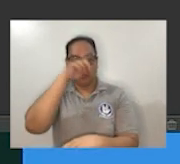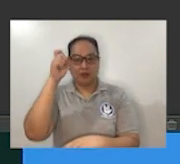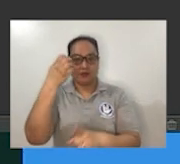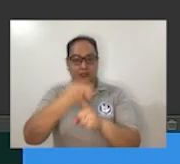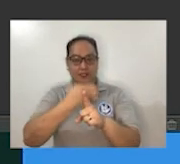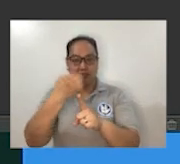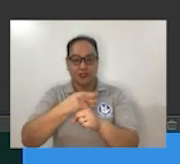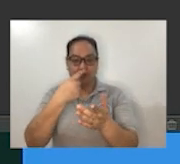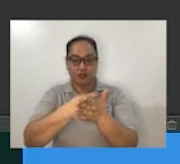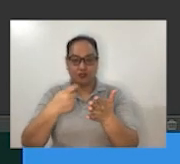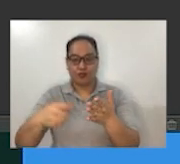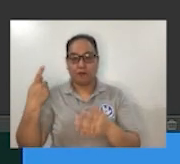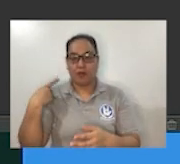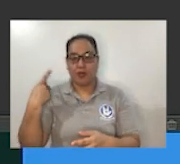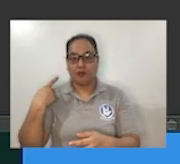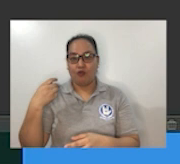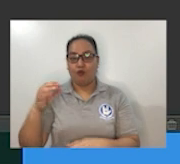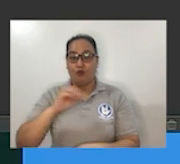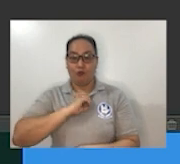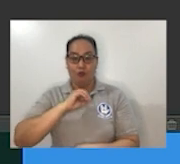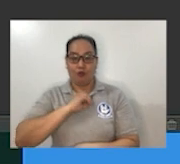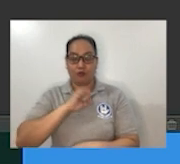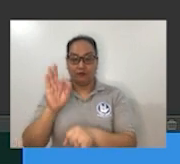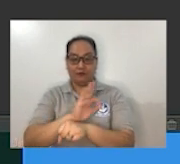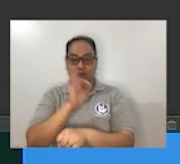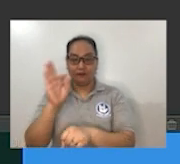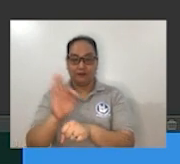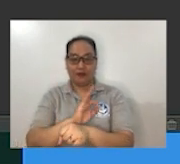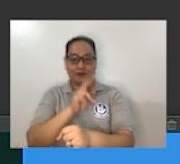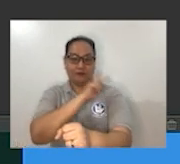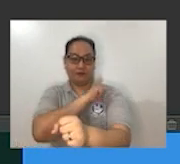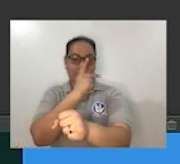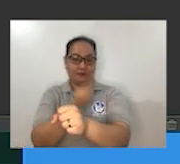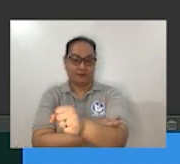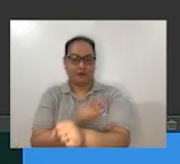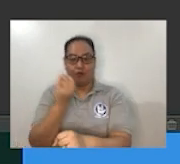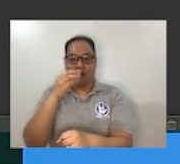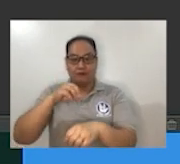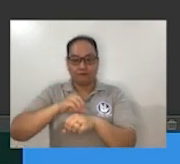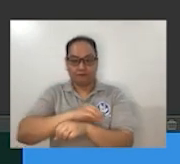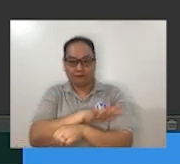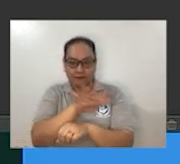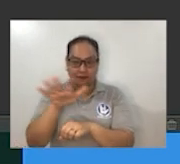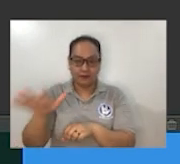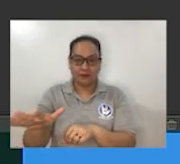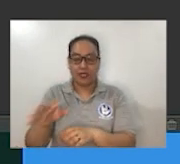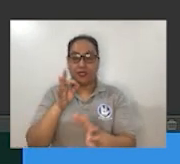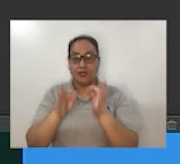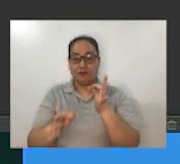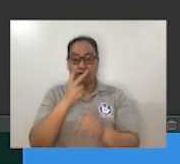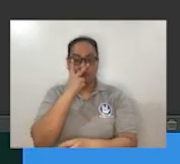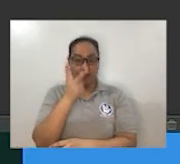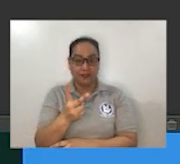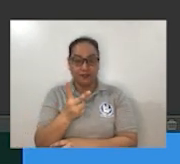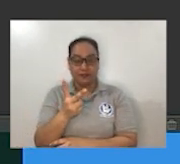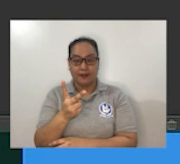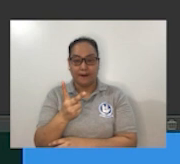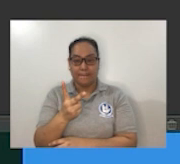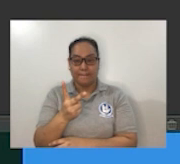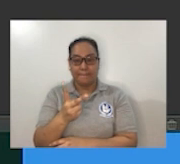Because each tool has its own function, power, or effect. Kung makikita